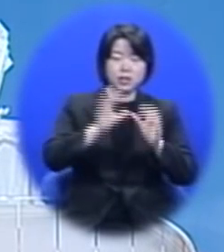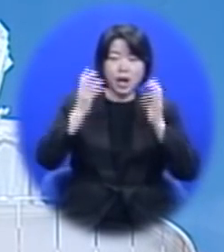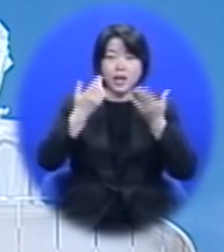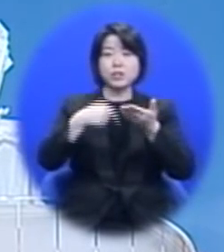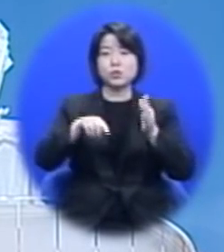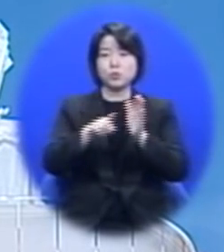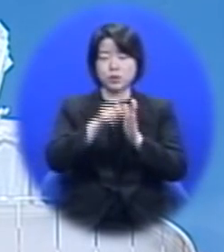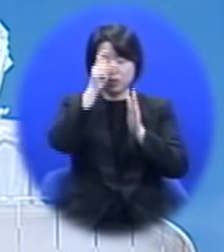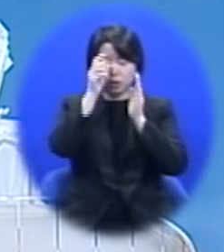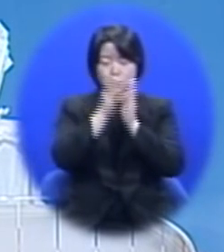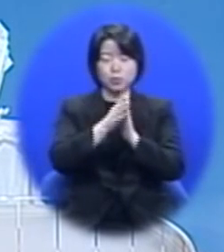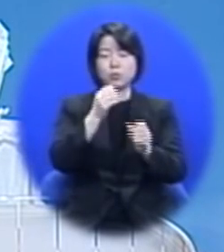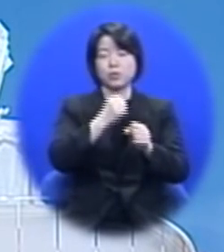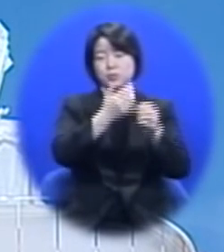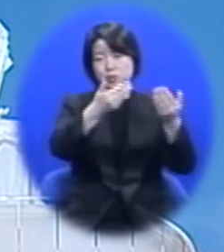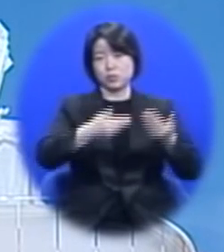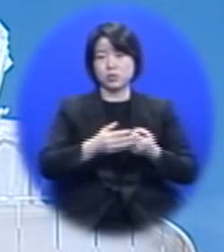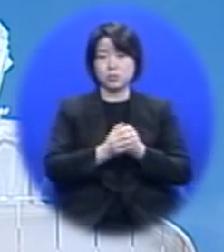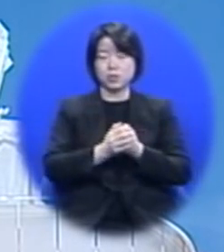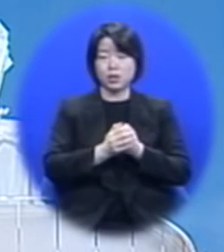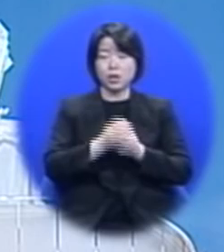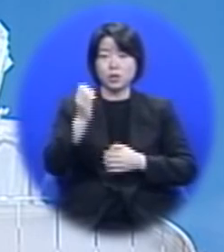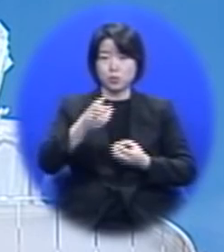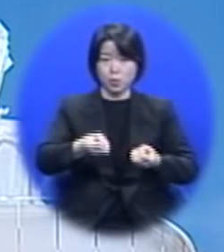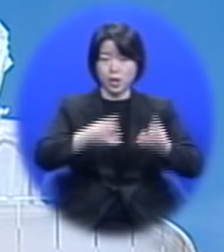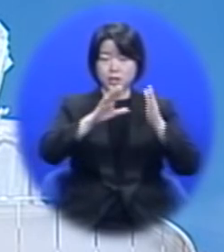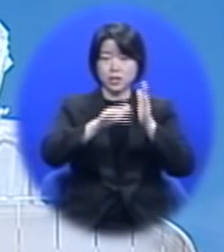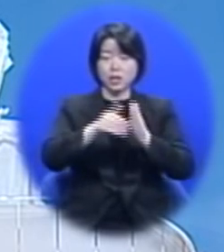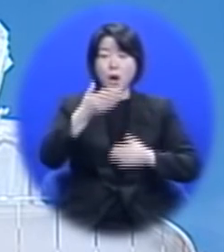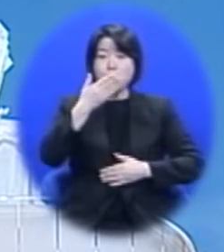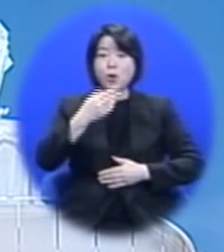또 명절날에도 먹을 것이 없어서 굶주린 우리 아이들,